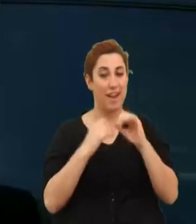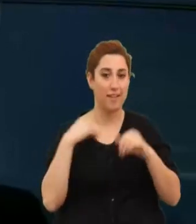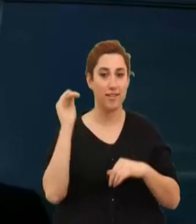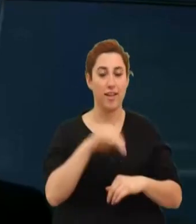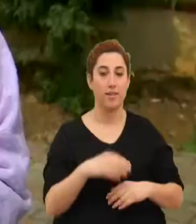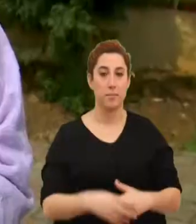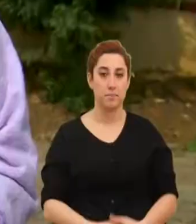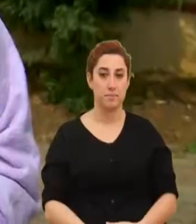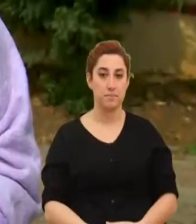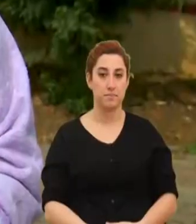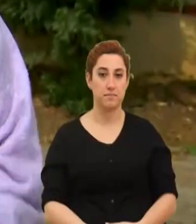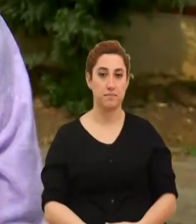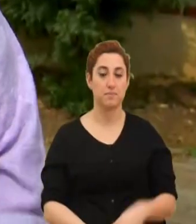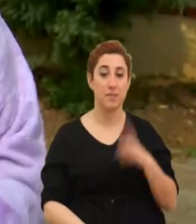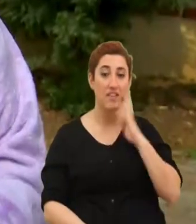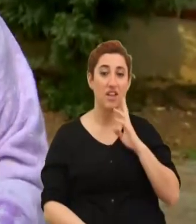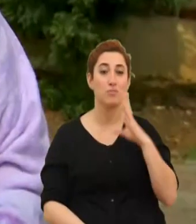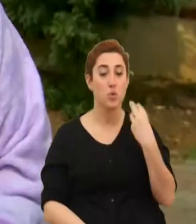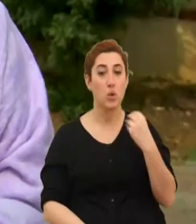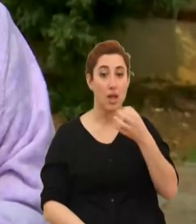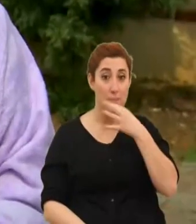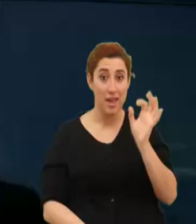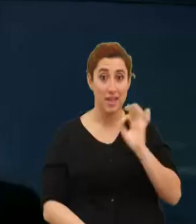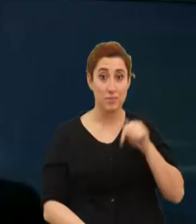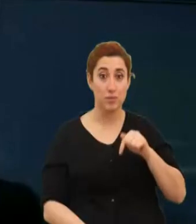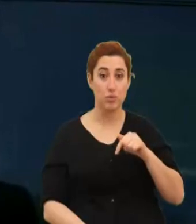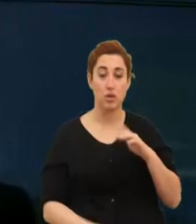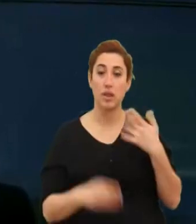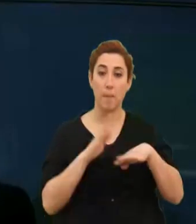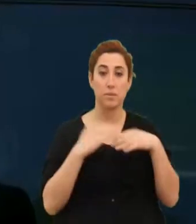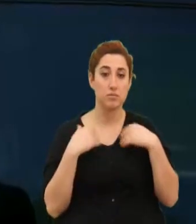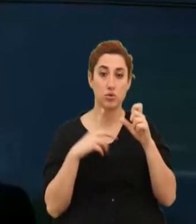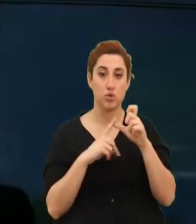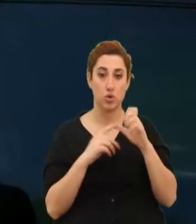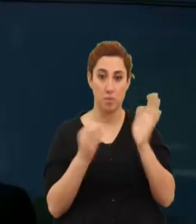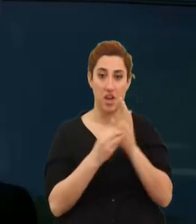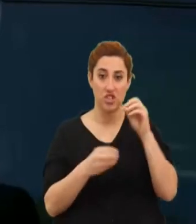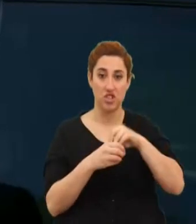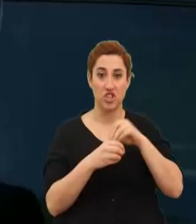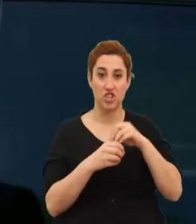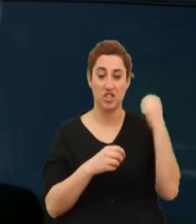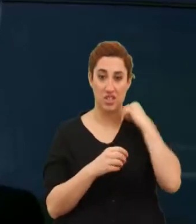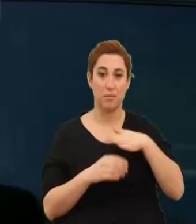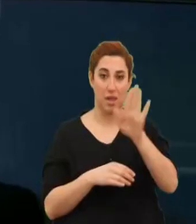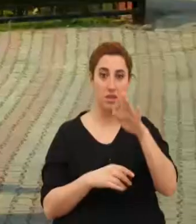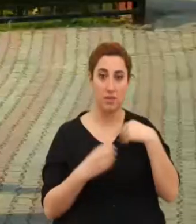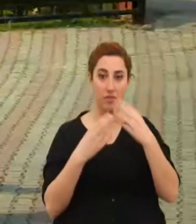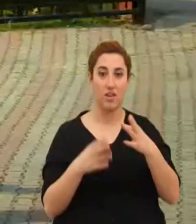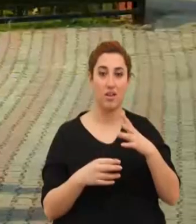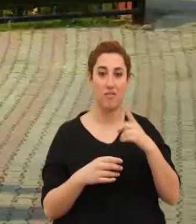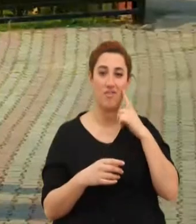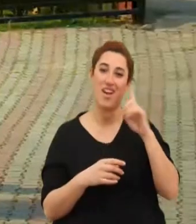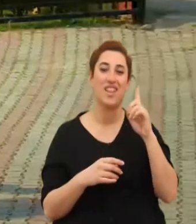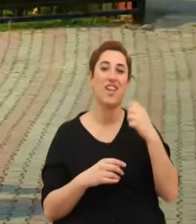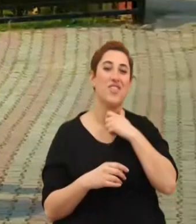geldim. Efendim çok güzel haber değil mi bu? Ne yapayım Şükrü? Bahşiş için sırtını mı keseleyim yani? Allah